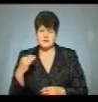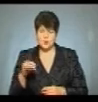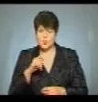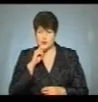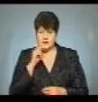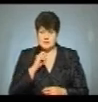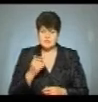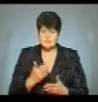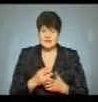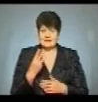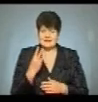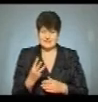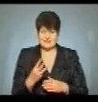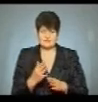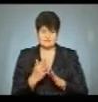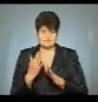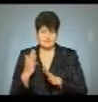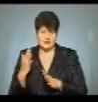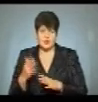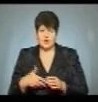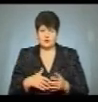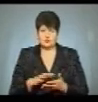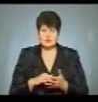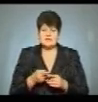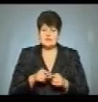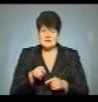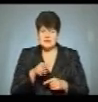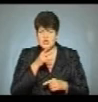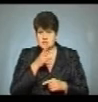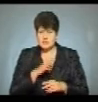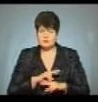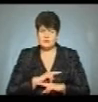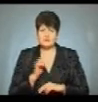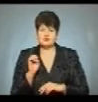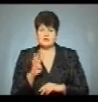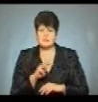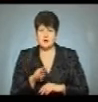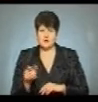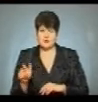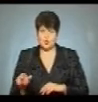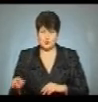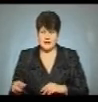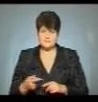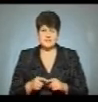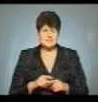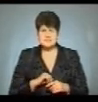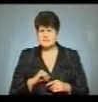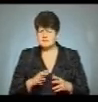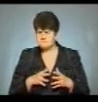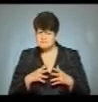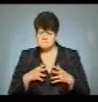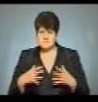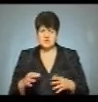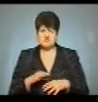три хвилі Голодомору. За цей час померли майже 14 мільйонів людей. Це найбільш такий